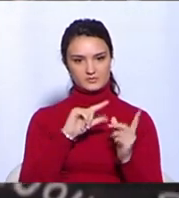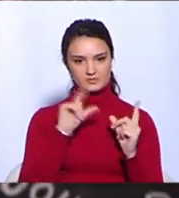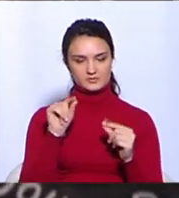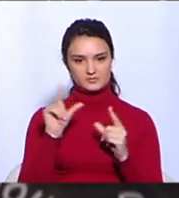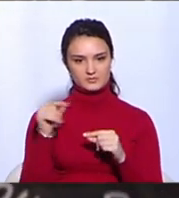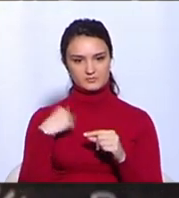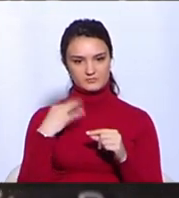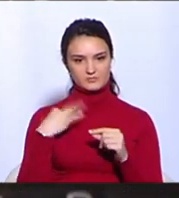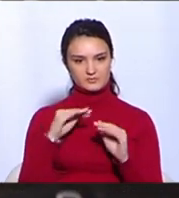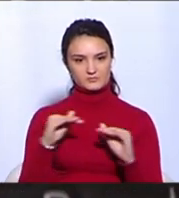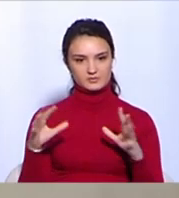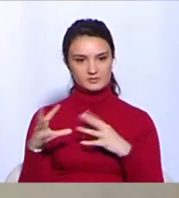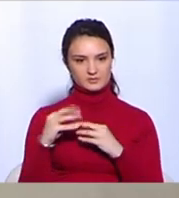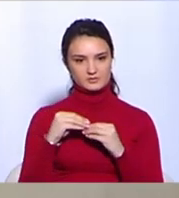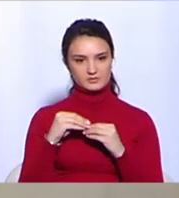მოვინახულო ჩემს შვილებთან ერთად.